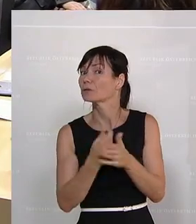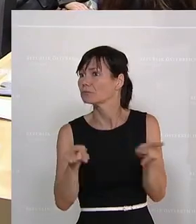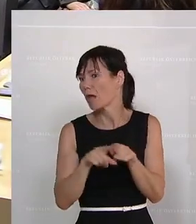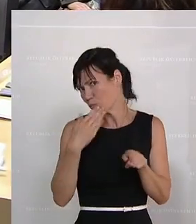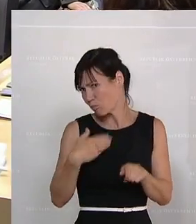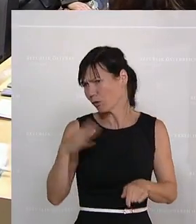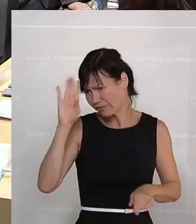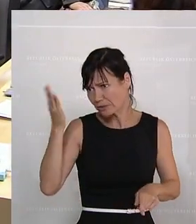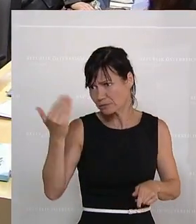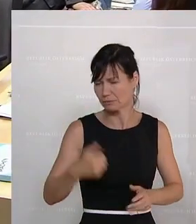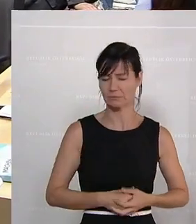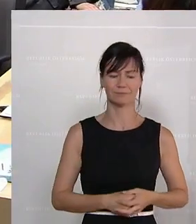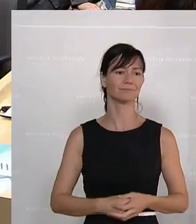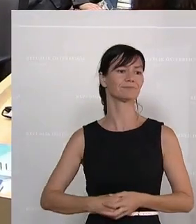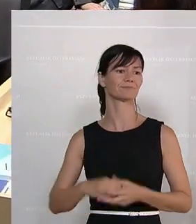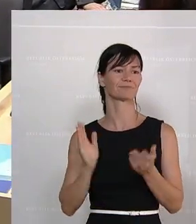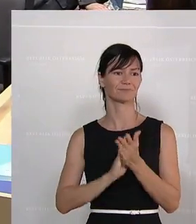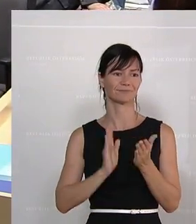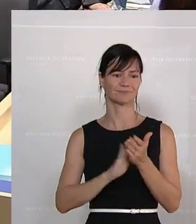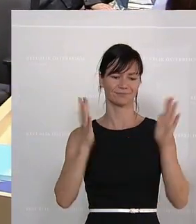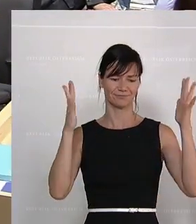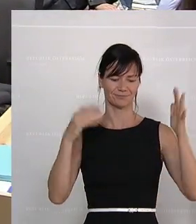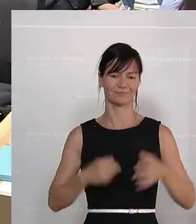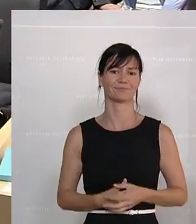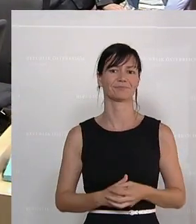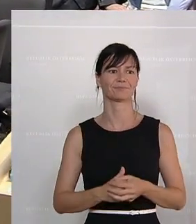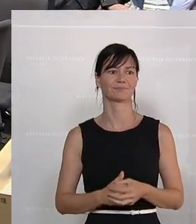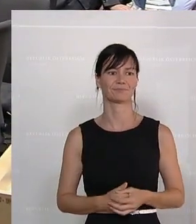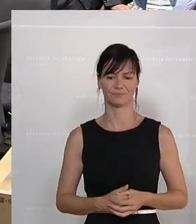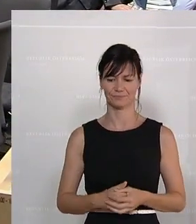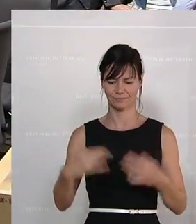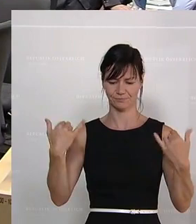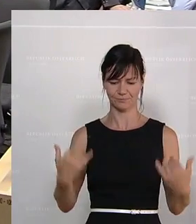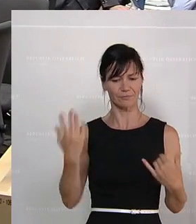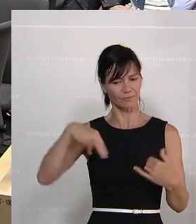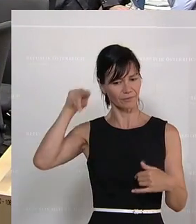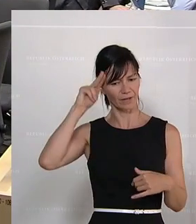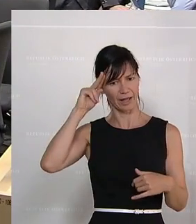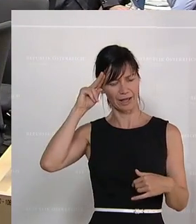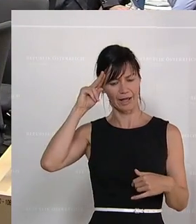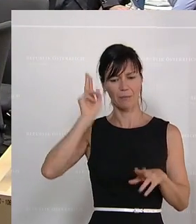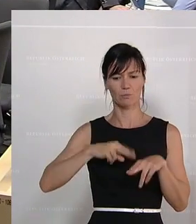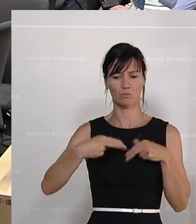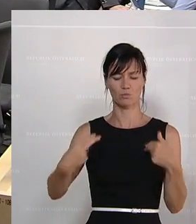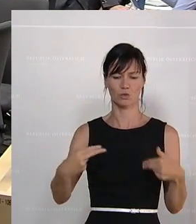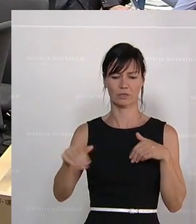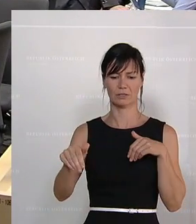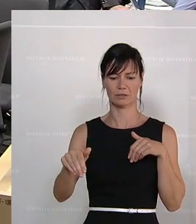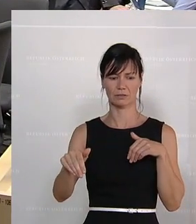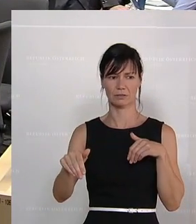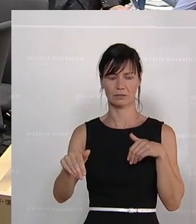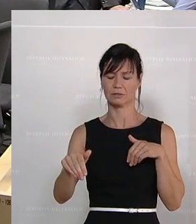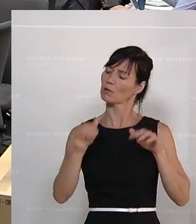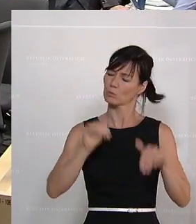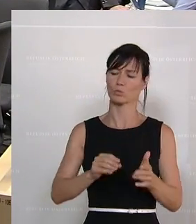ein 'weiter wurf sagt vize kanzler kugler der am anfang eine emotionale rede gehalten hat diese regierung machen viele